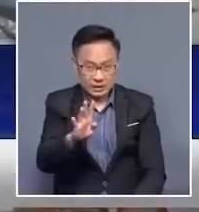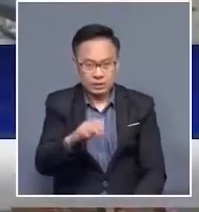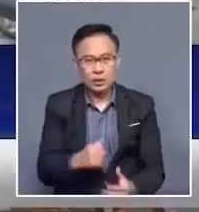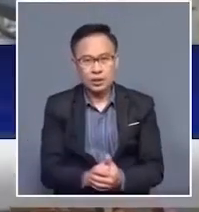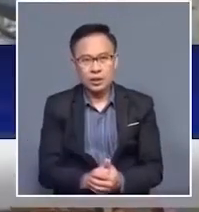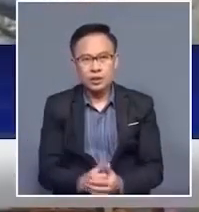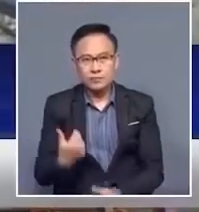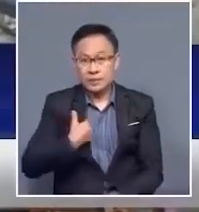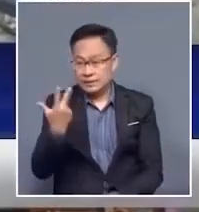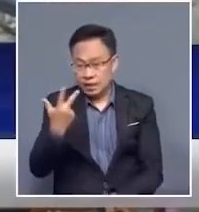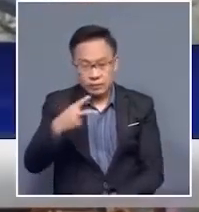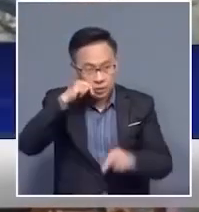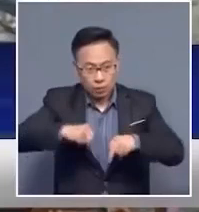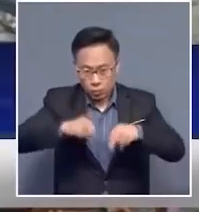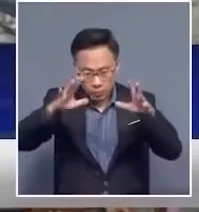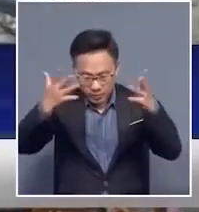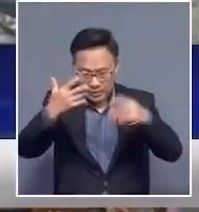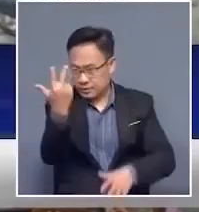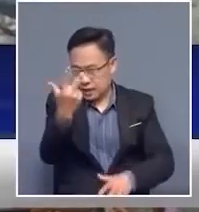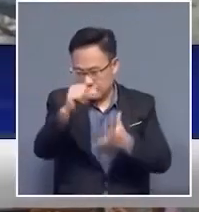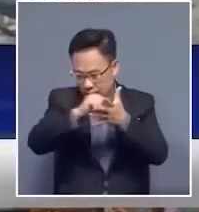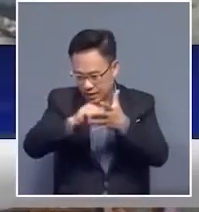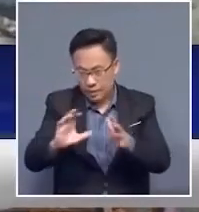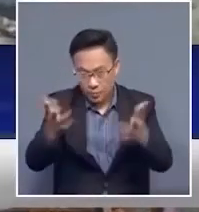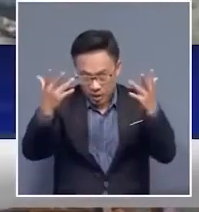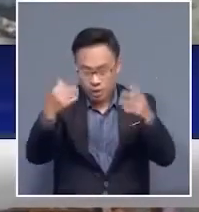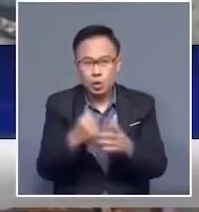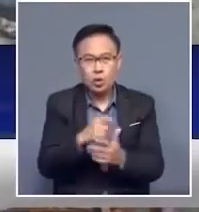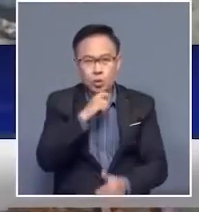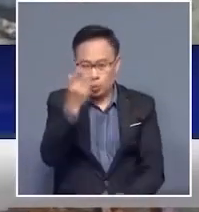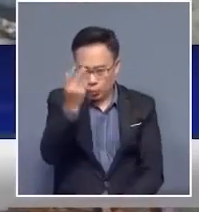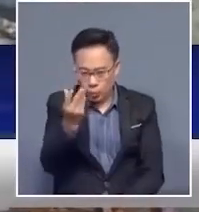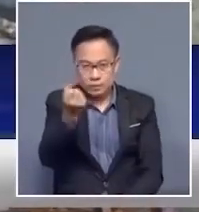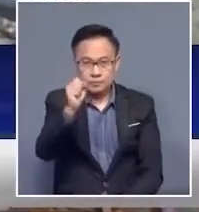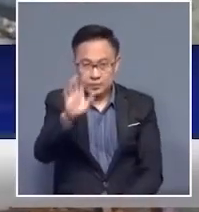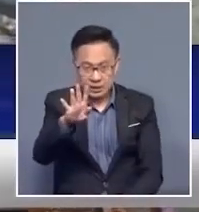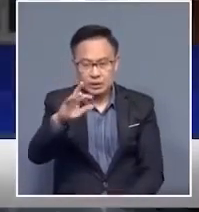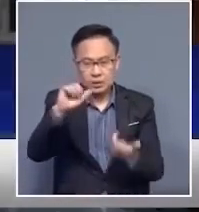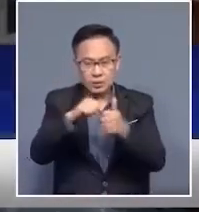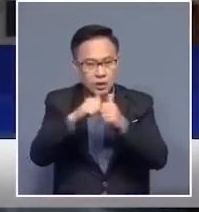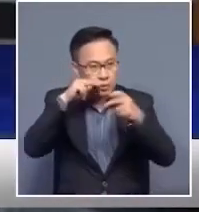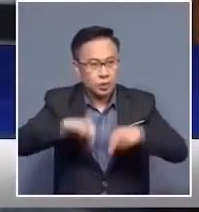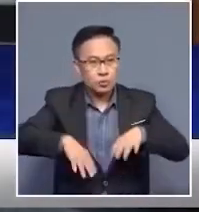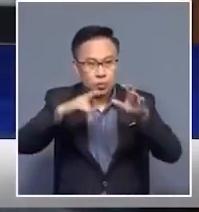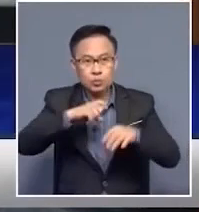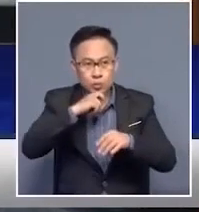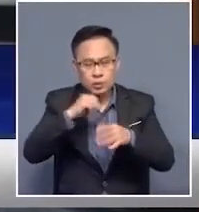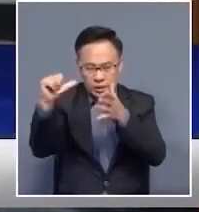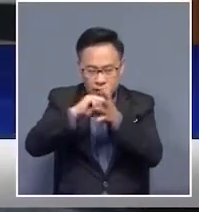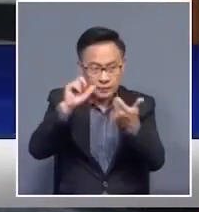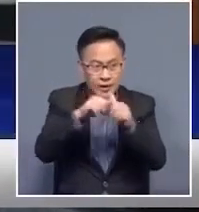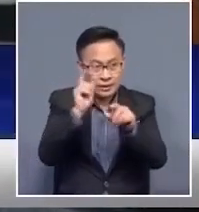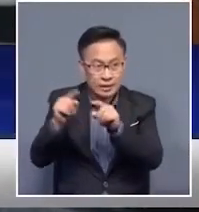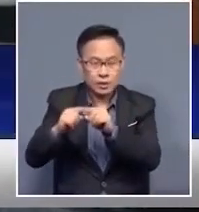ขังไปได้ใน3จุดนะครับในขณะเดียวกันเนี่ยนะครับการแก้ไขปัญหาน้ำท่วมขังเนี่ยทุกจุดเนี่ยเราจะมีทั้งโคร